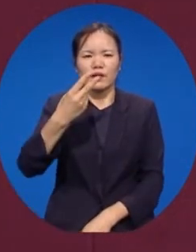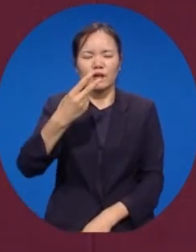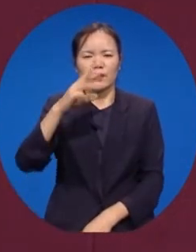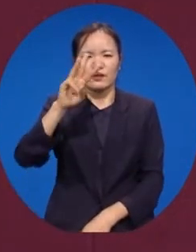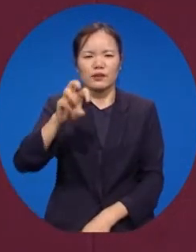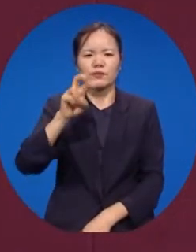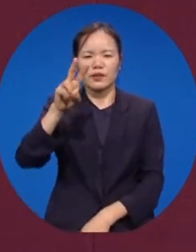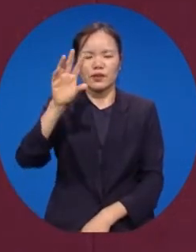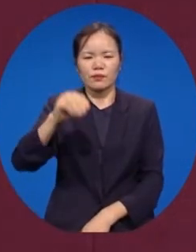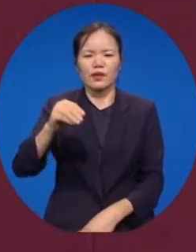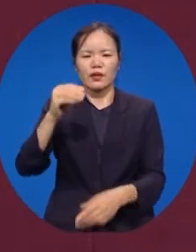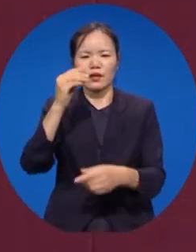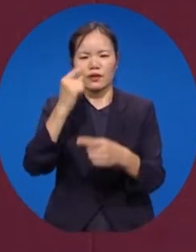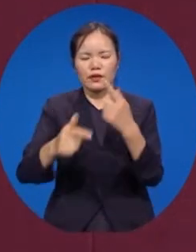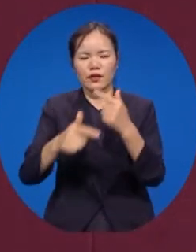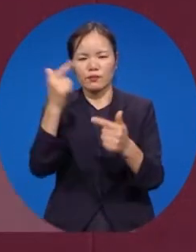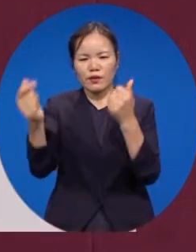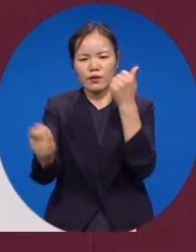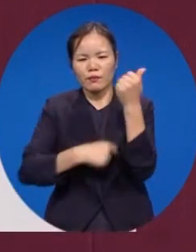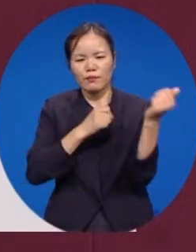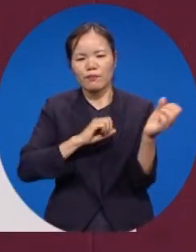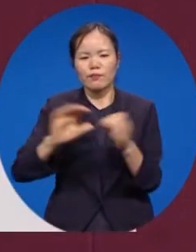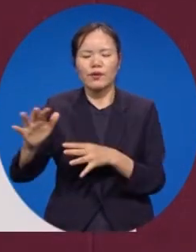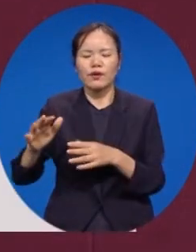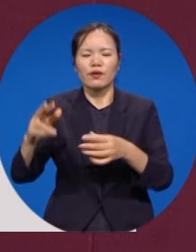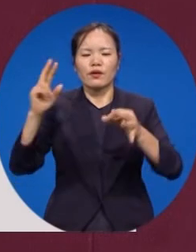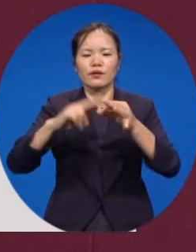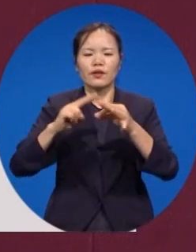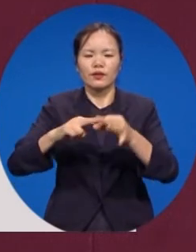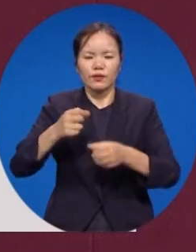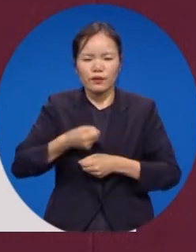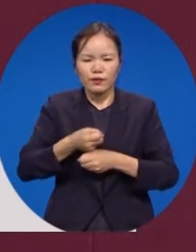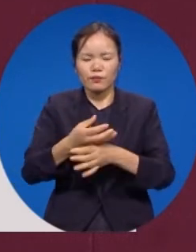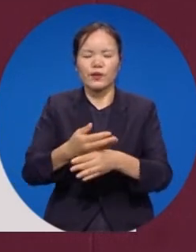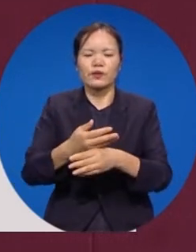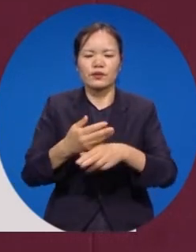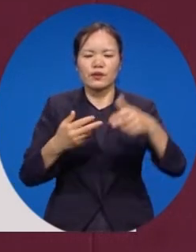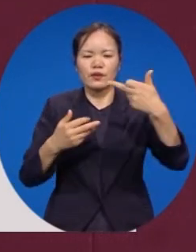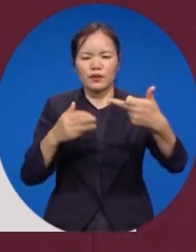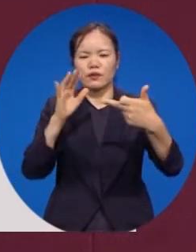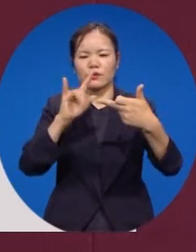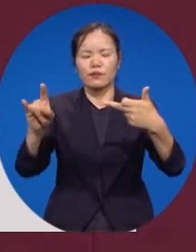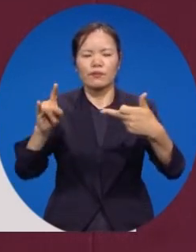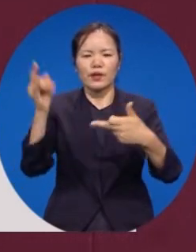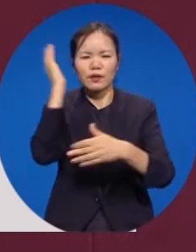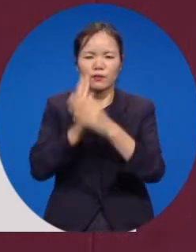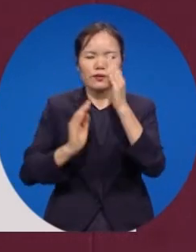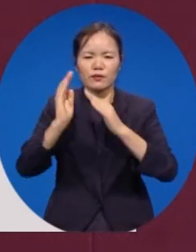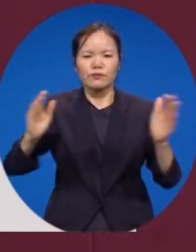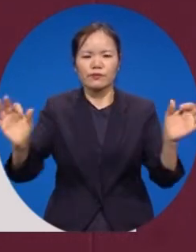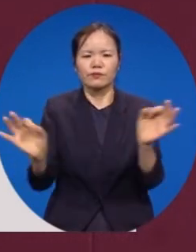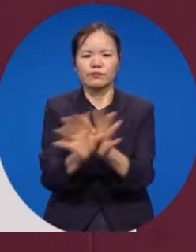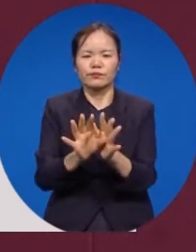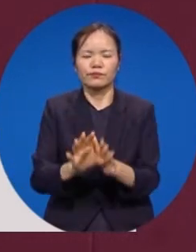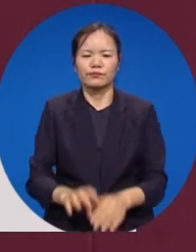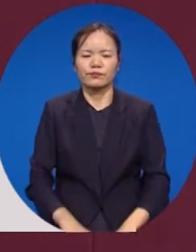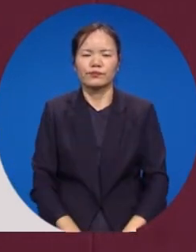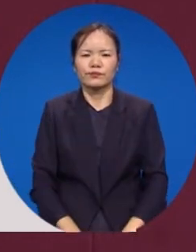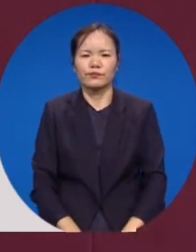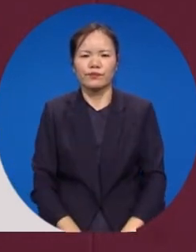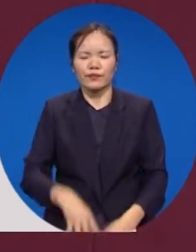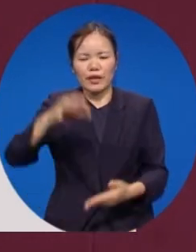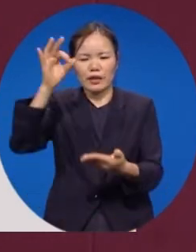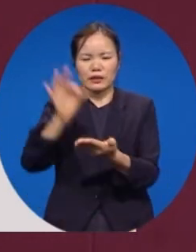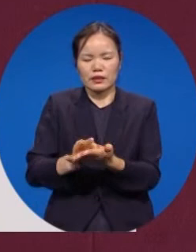나무가 베어져 나갔고 여의도 면적 17배의 푸른 숲이 사라졌습니다.